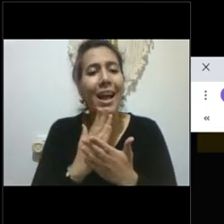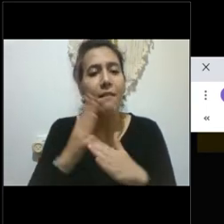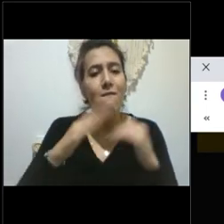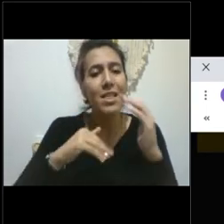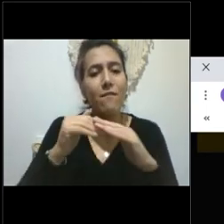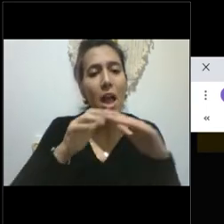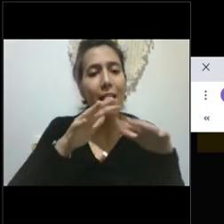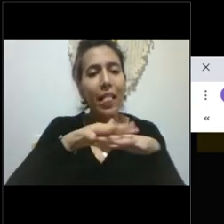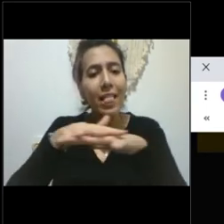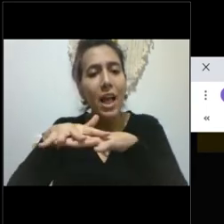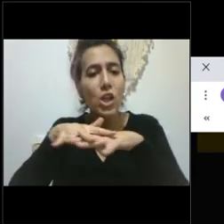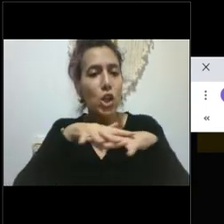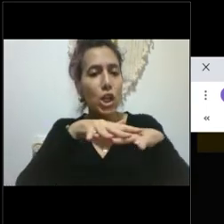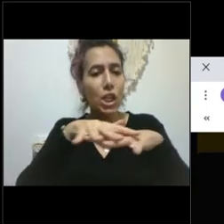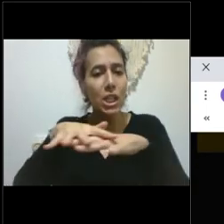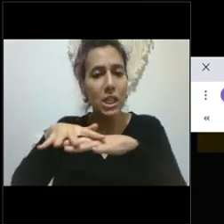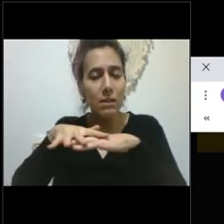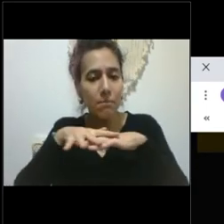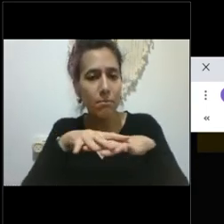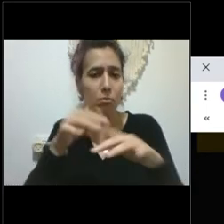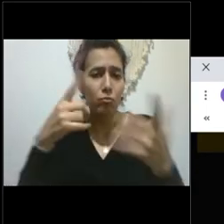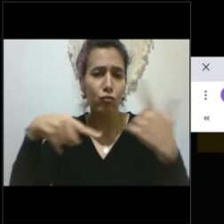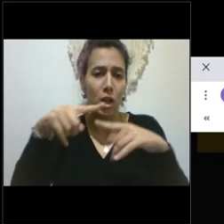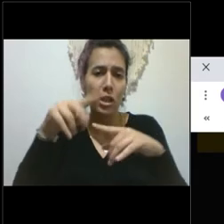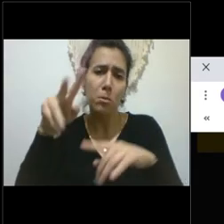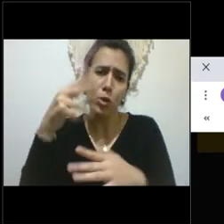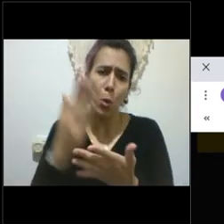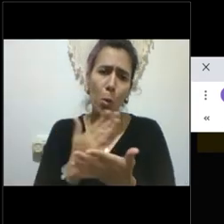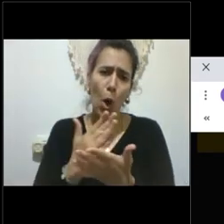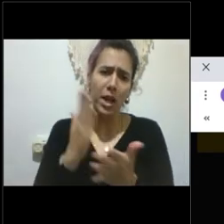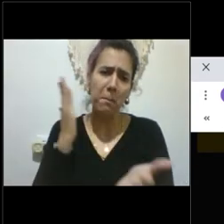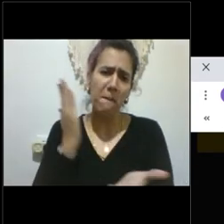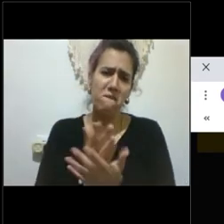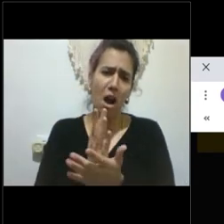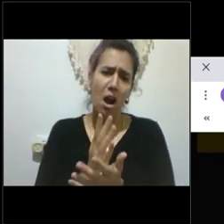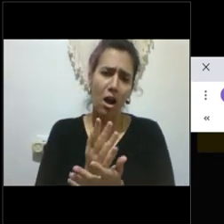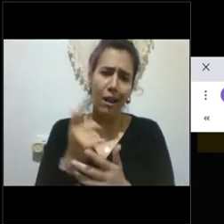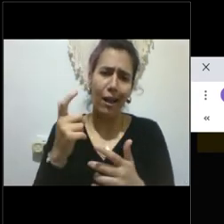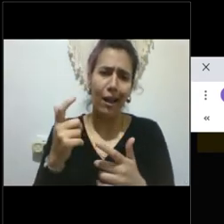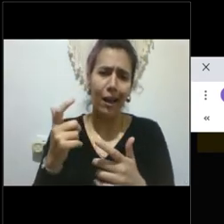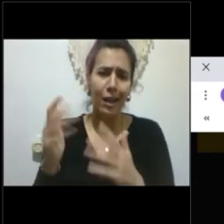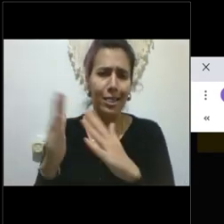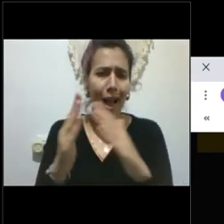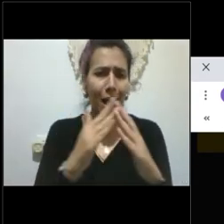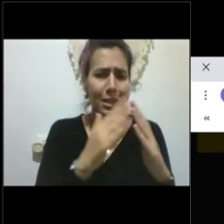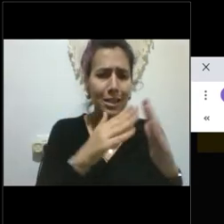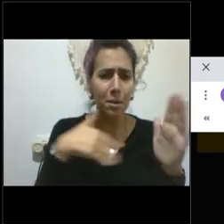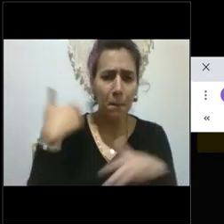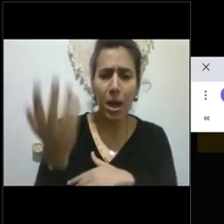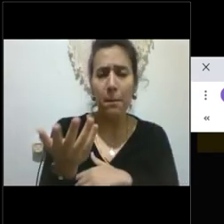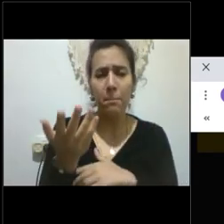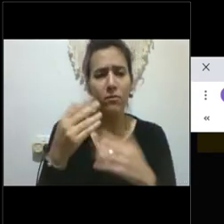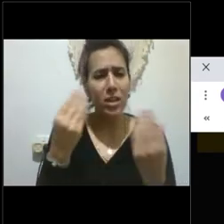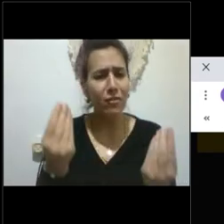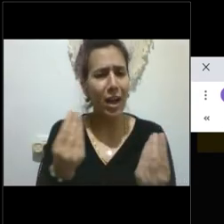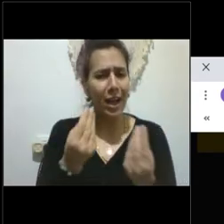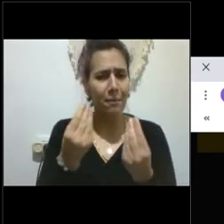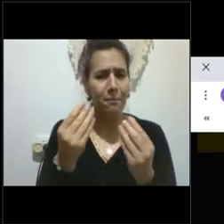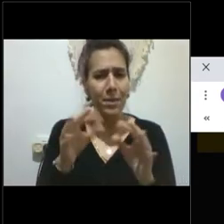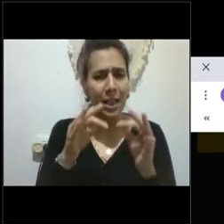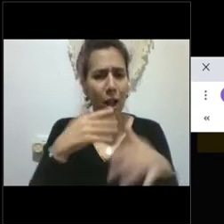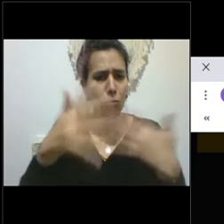כדי שתהיו מוכנים גם לנכסים הבאים, וכבר תהיו מוכנים להתגלגל, ודברים יהיו יותר מסודרים, וכמובן שאתם כל הזמן